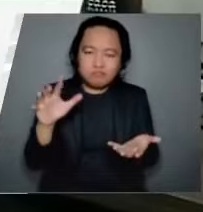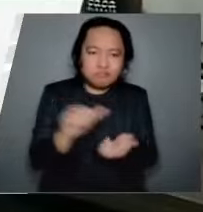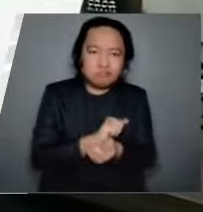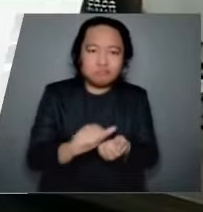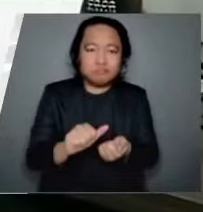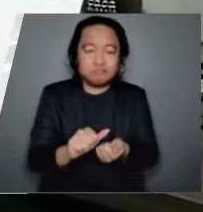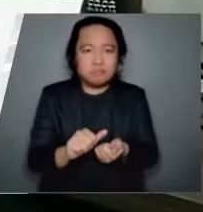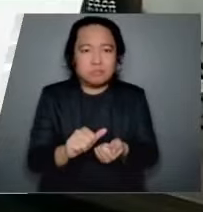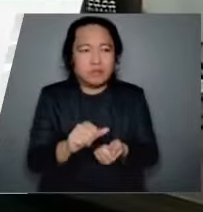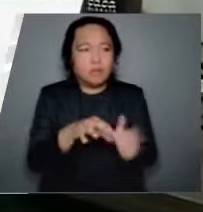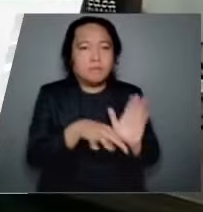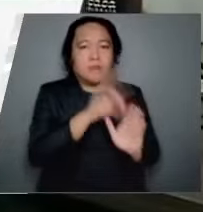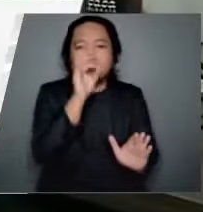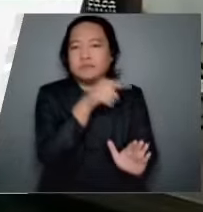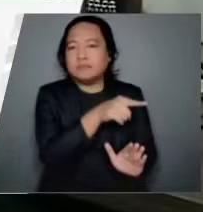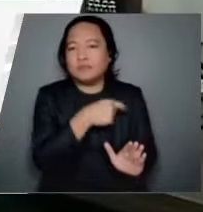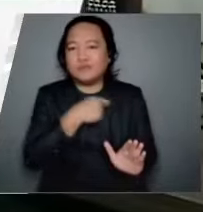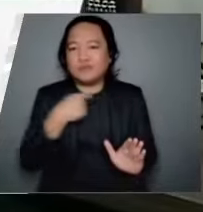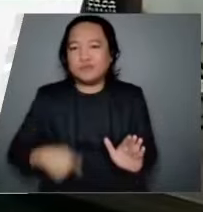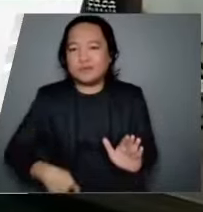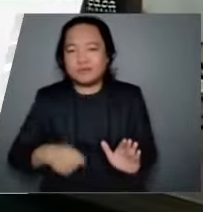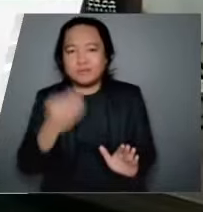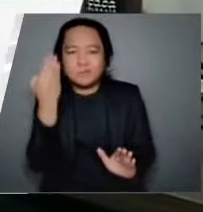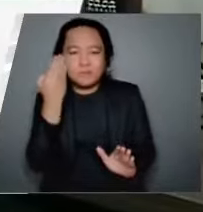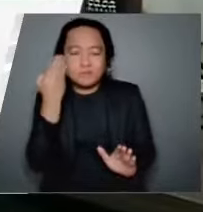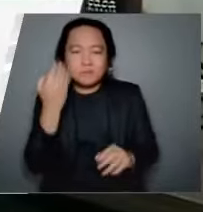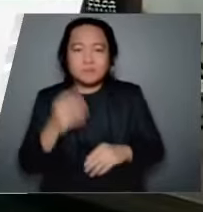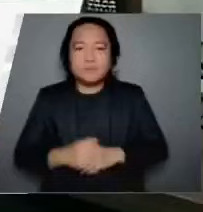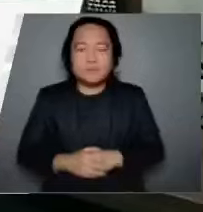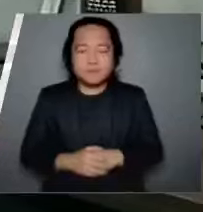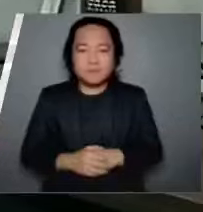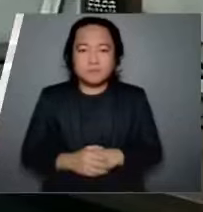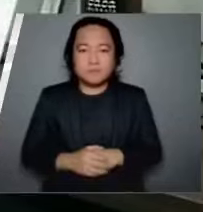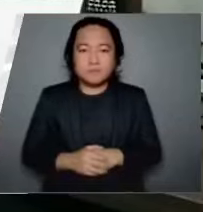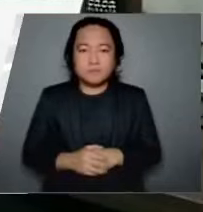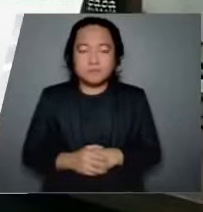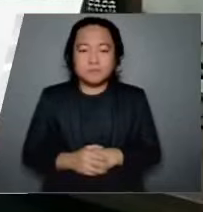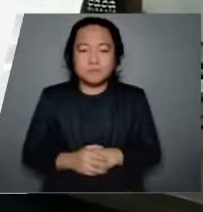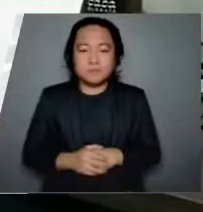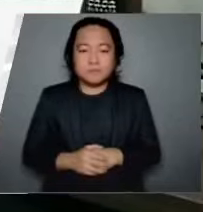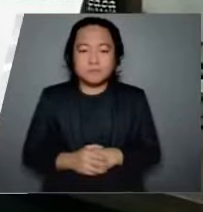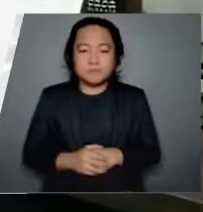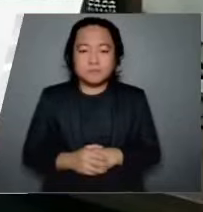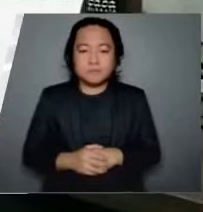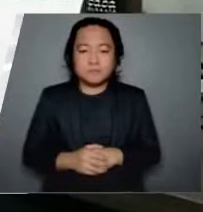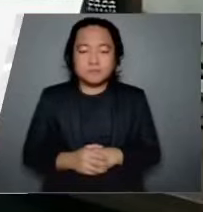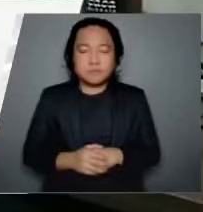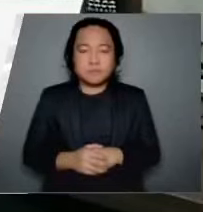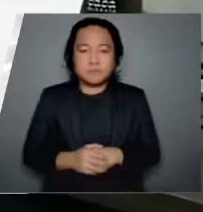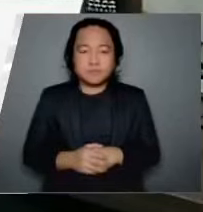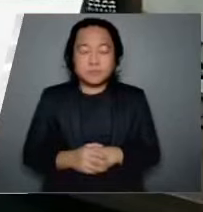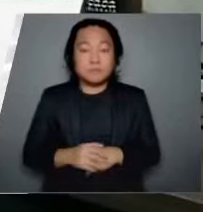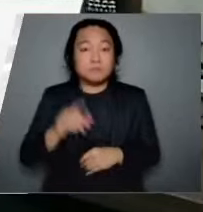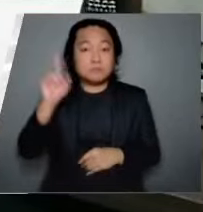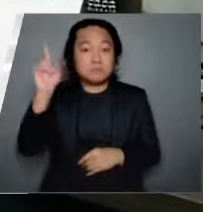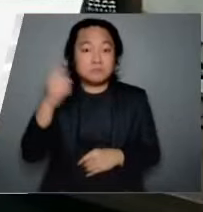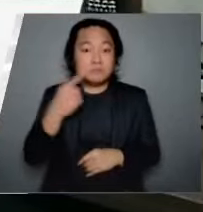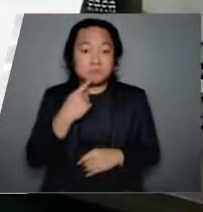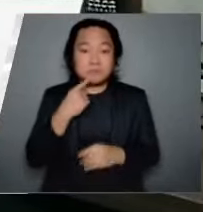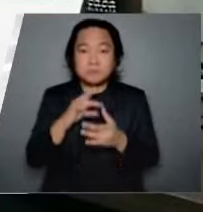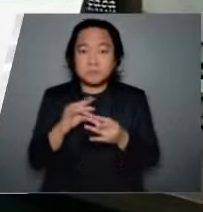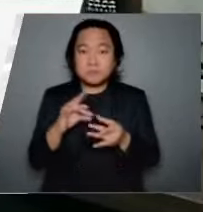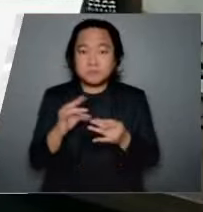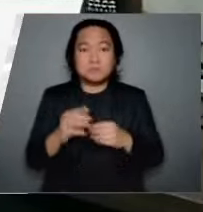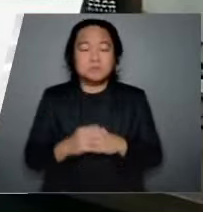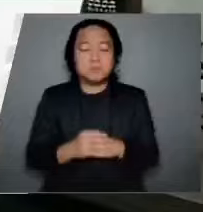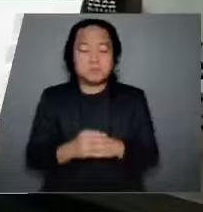most of the time when he's in the office, he can't pack the bogus parcels, di ba? So there has to be someone else out there helping him to